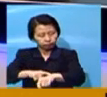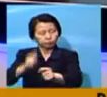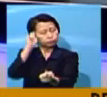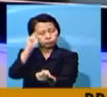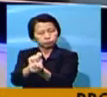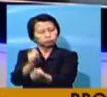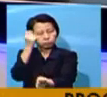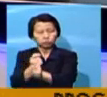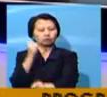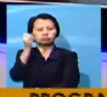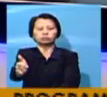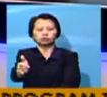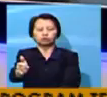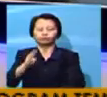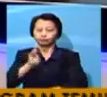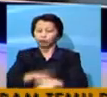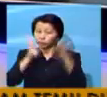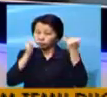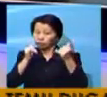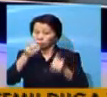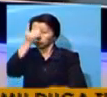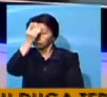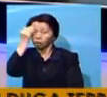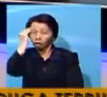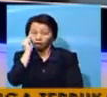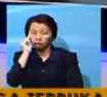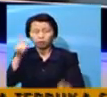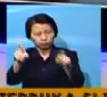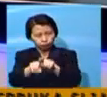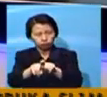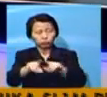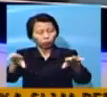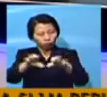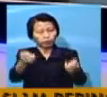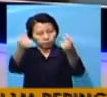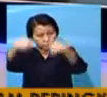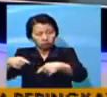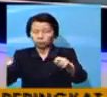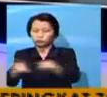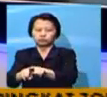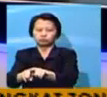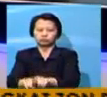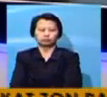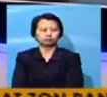dirancang pada masa sama berharap Tun Dr mahathir Mohamad juga berbuat